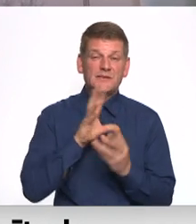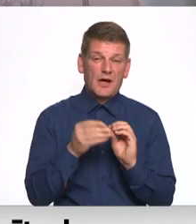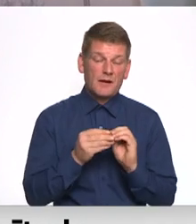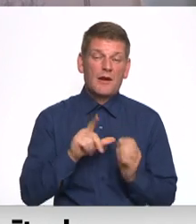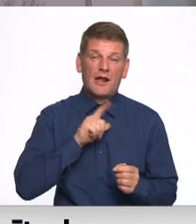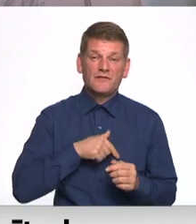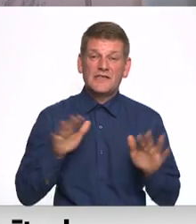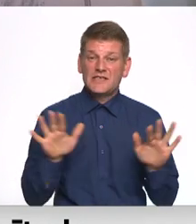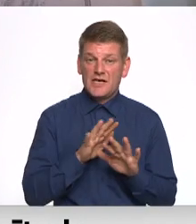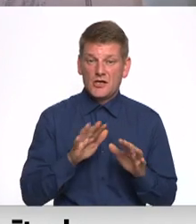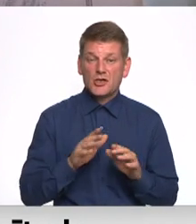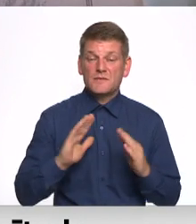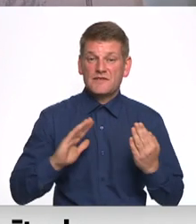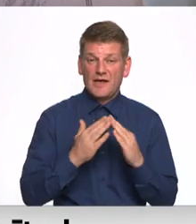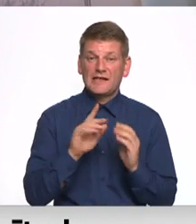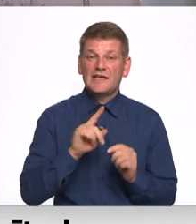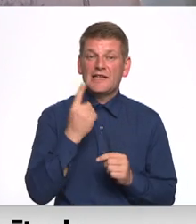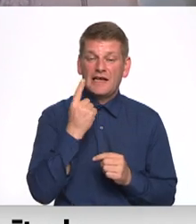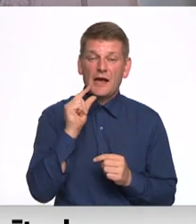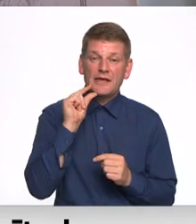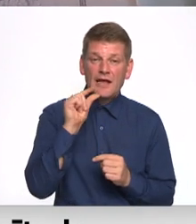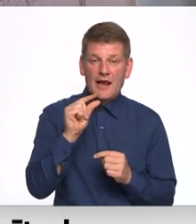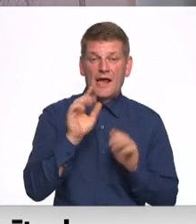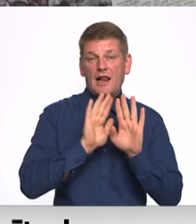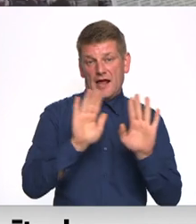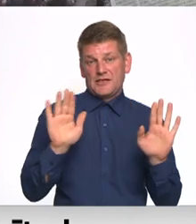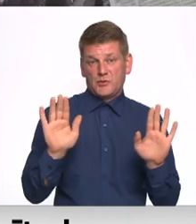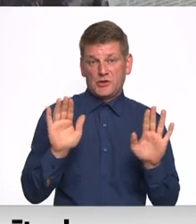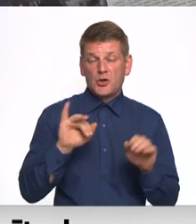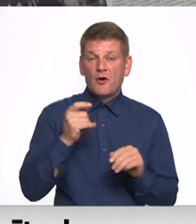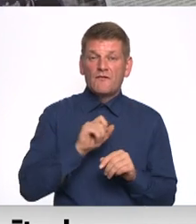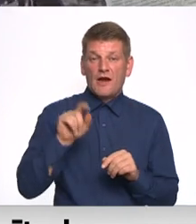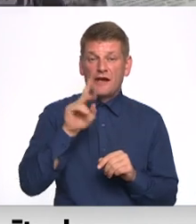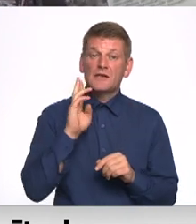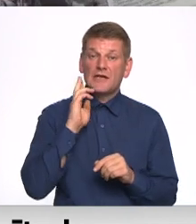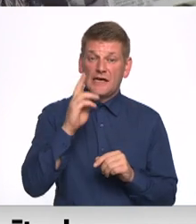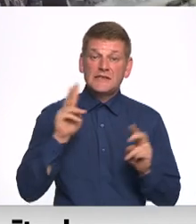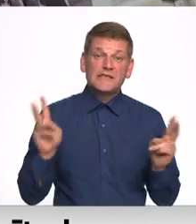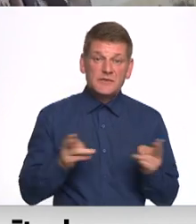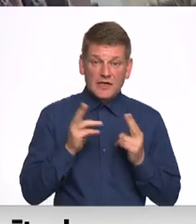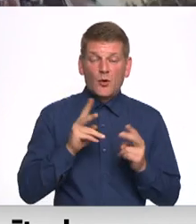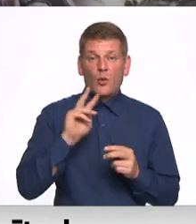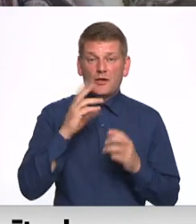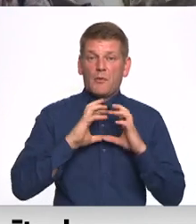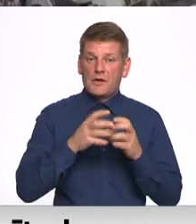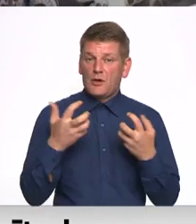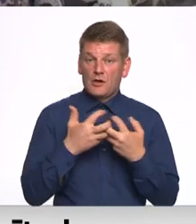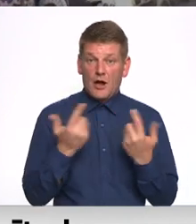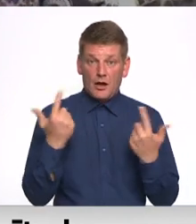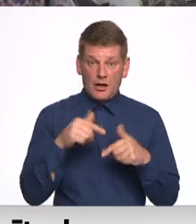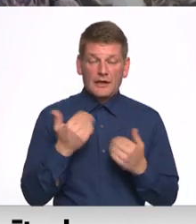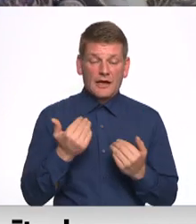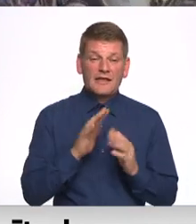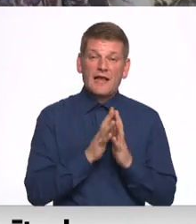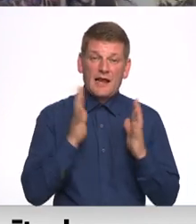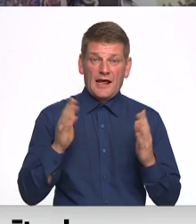latviešu dziedāšanas svētkiem ir tikai neliela ekspozīcija, jo vairums liecību sadegušas otrā pasaules kara laikā. Tagad